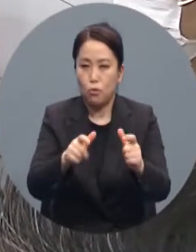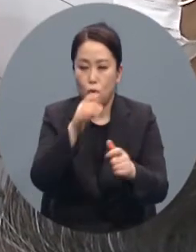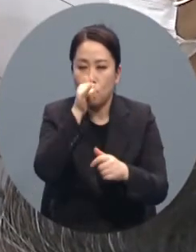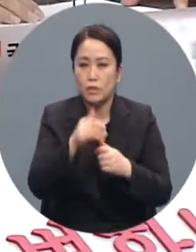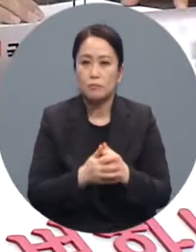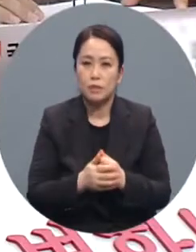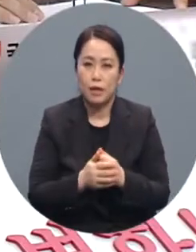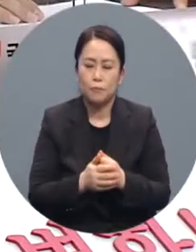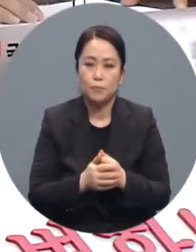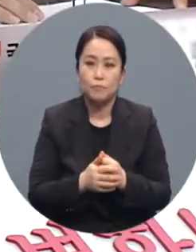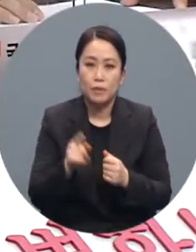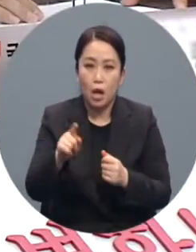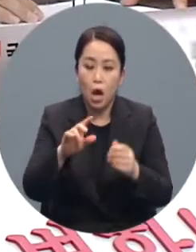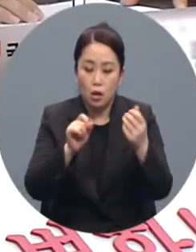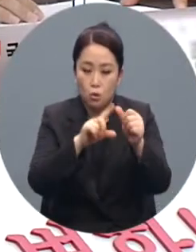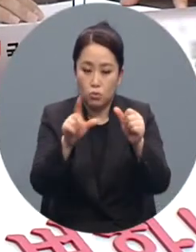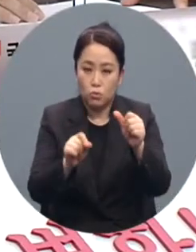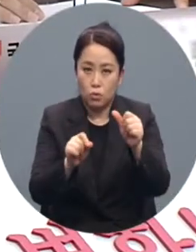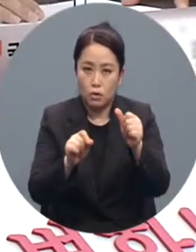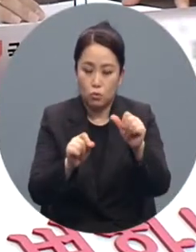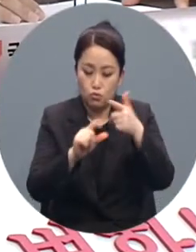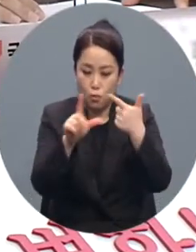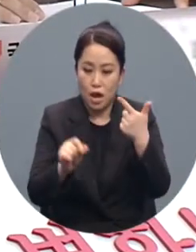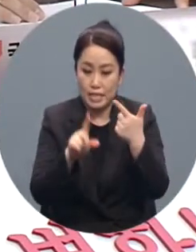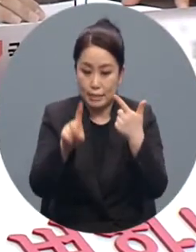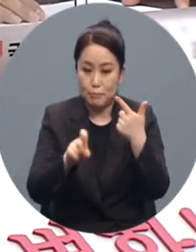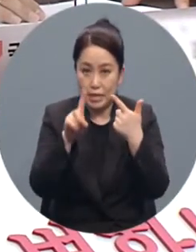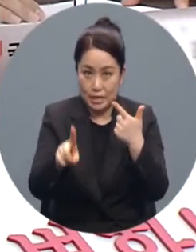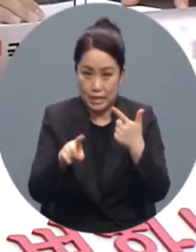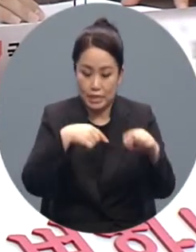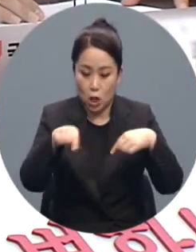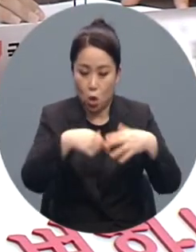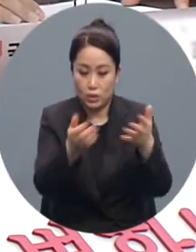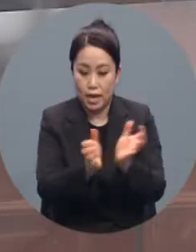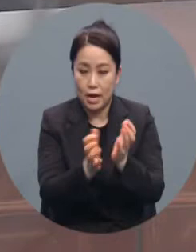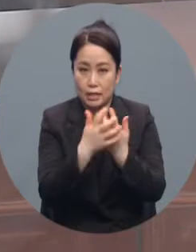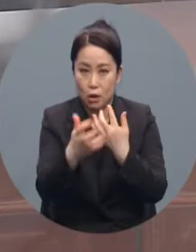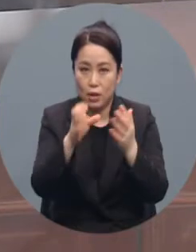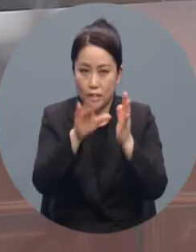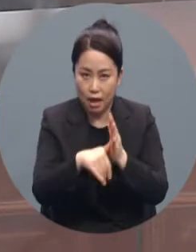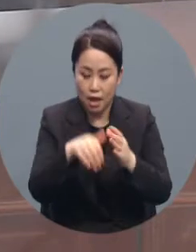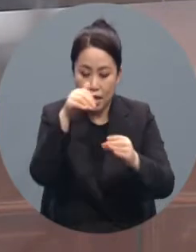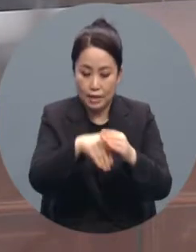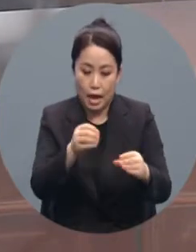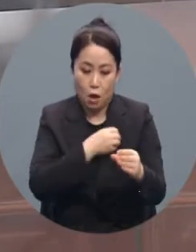국민의힘 당대표는 다음 달 11일 전당대회에서 당원 투표와 여론조사